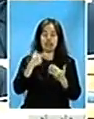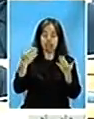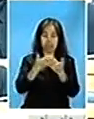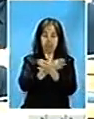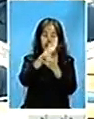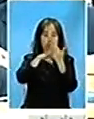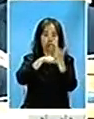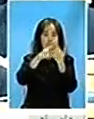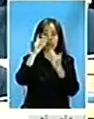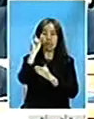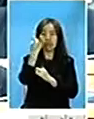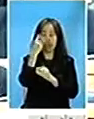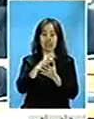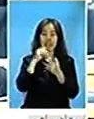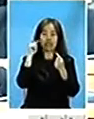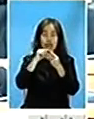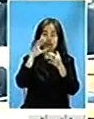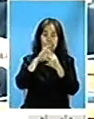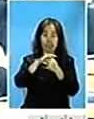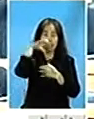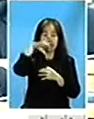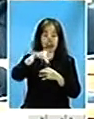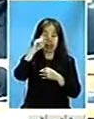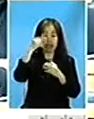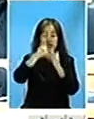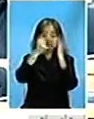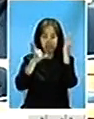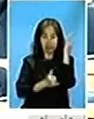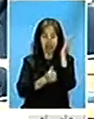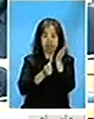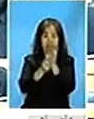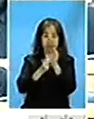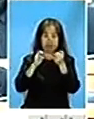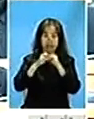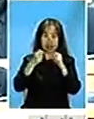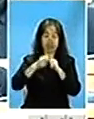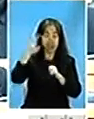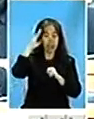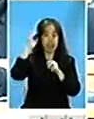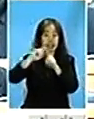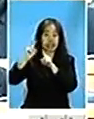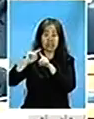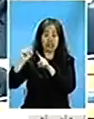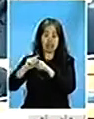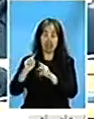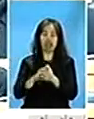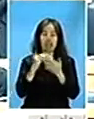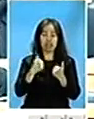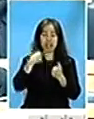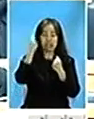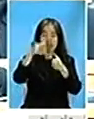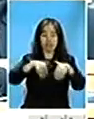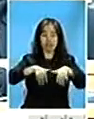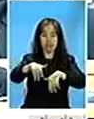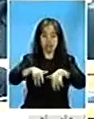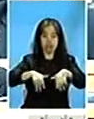บายครับจากการใช้กำลังเข้าไปในการแก้ปัญหาไม่สำเร็จแน่นอนเพราะฉะนั้นเนี่ยเราต้องให้พี่น้องประชา